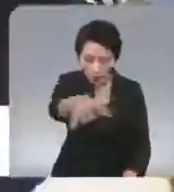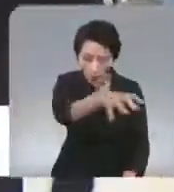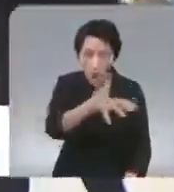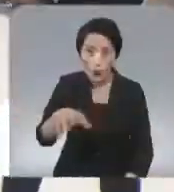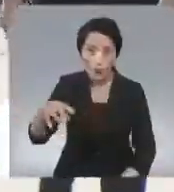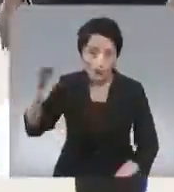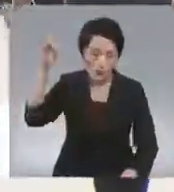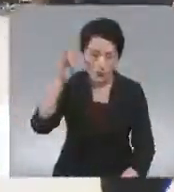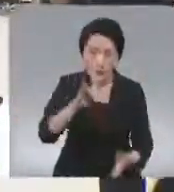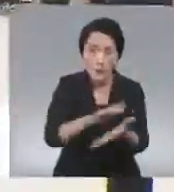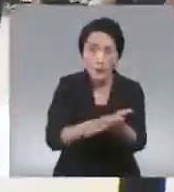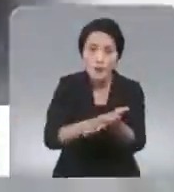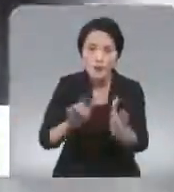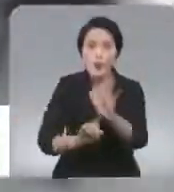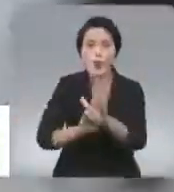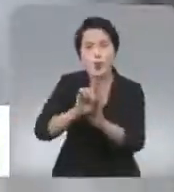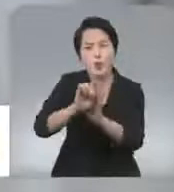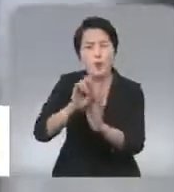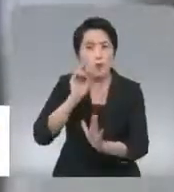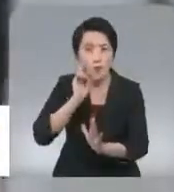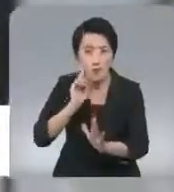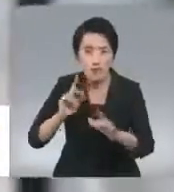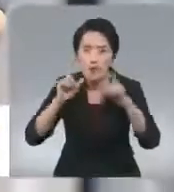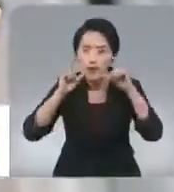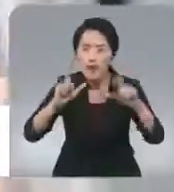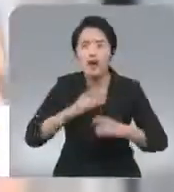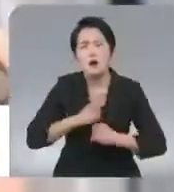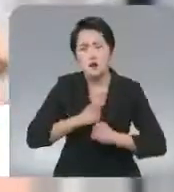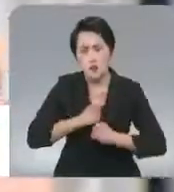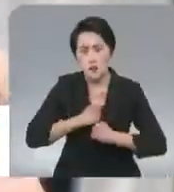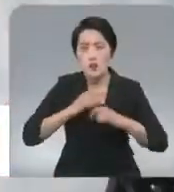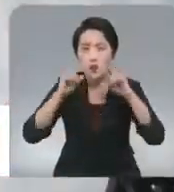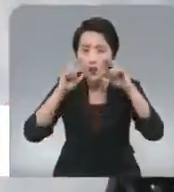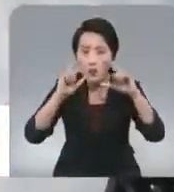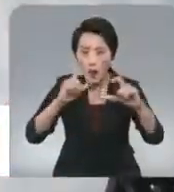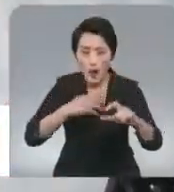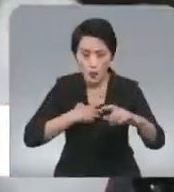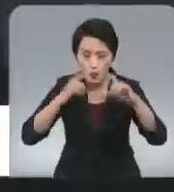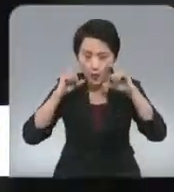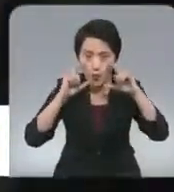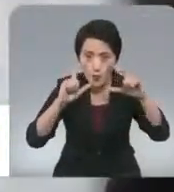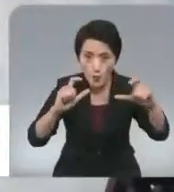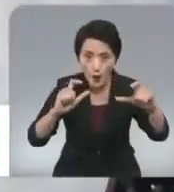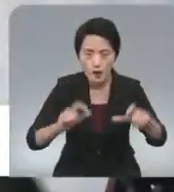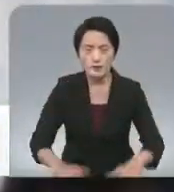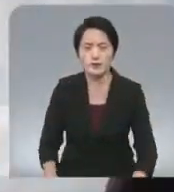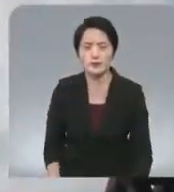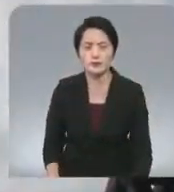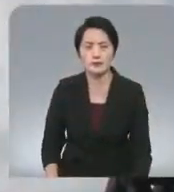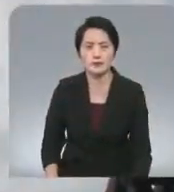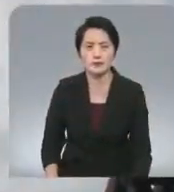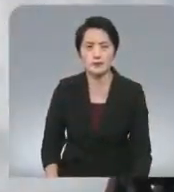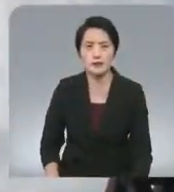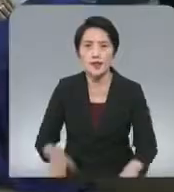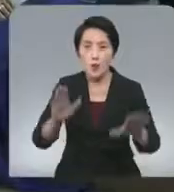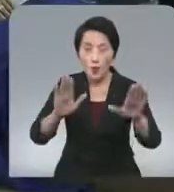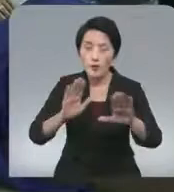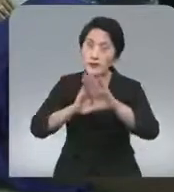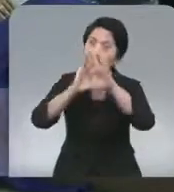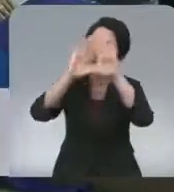подряд корейская метеорологическая администрация выпустила предупреждения о жаре и для всей территории страны